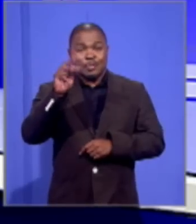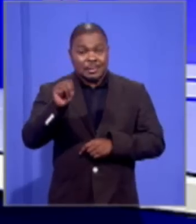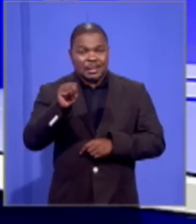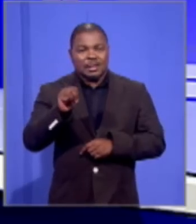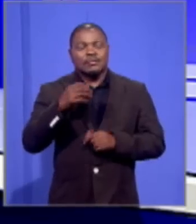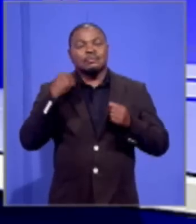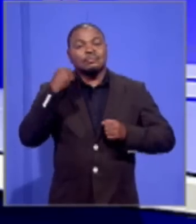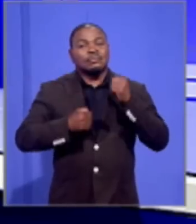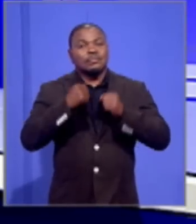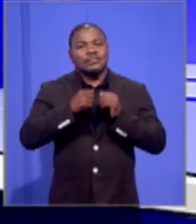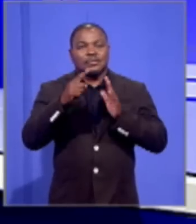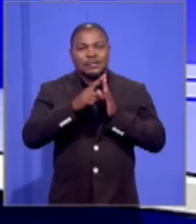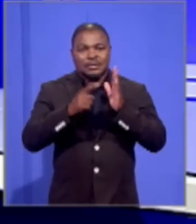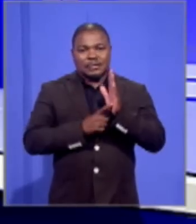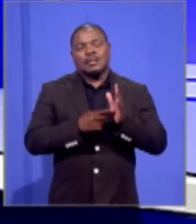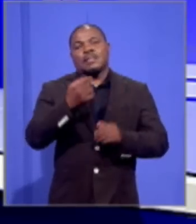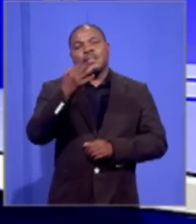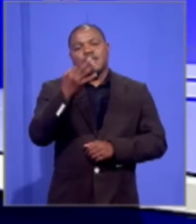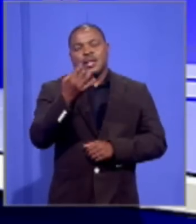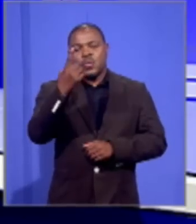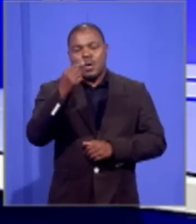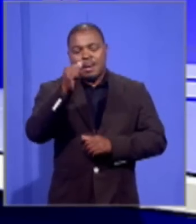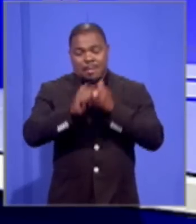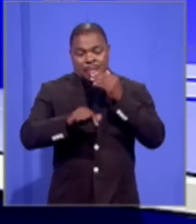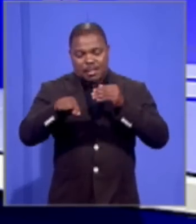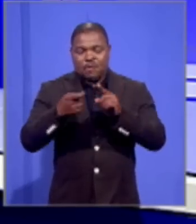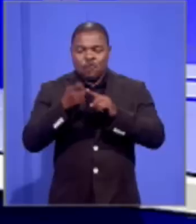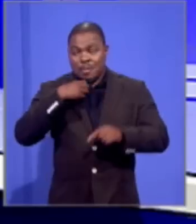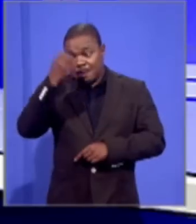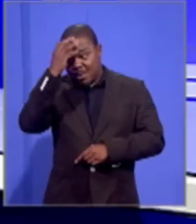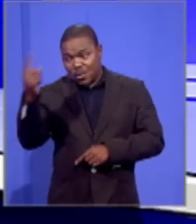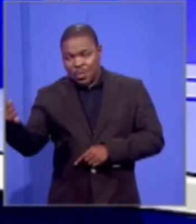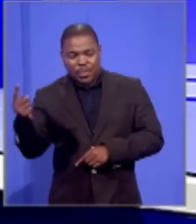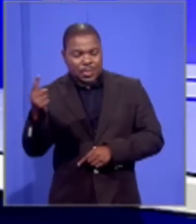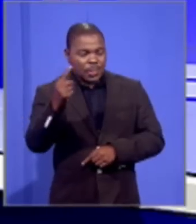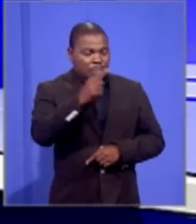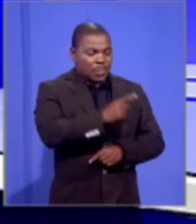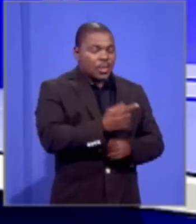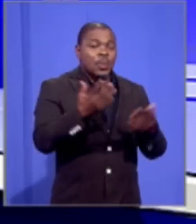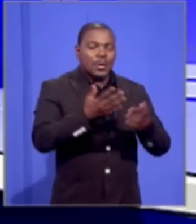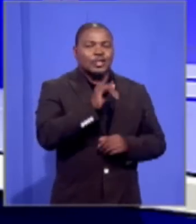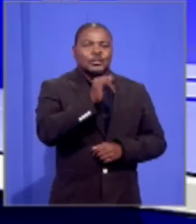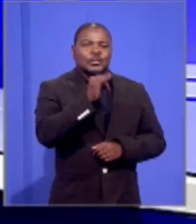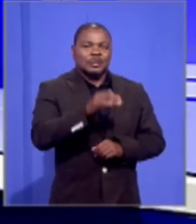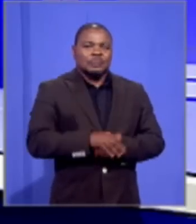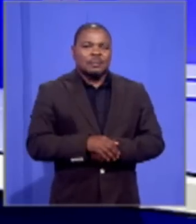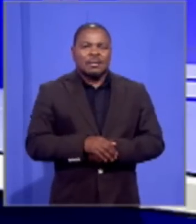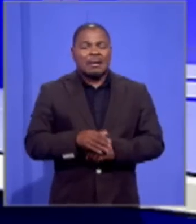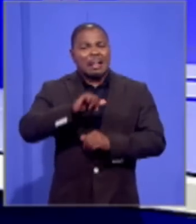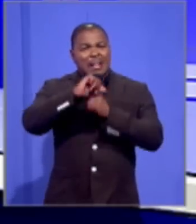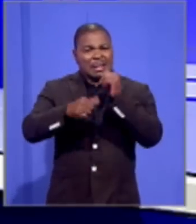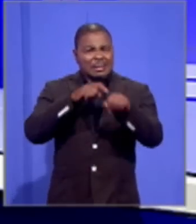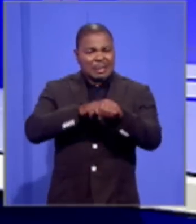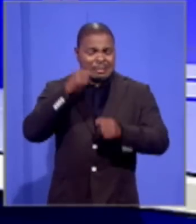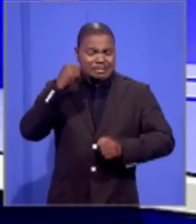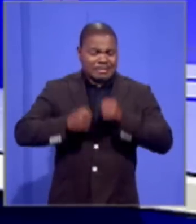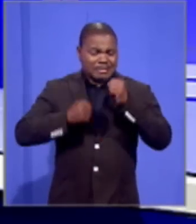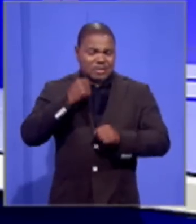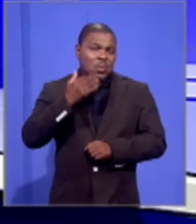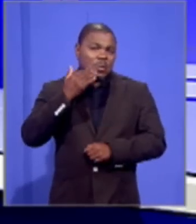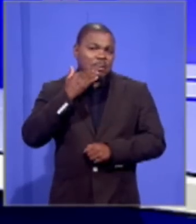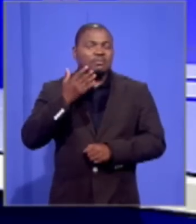kitingwa ka la 31 kgweding ye go tloga Pretoria go ya Johannesburg. Lebelo la mafelelo la City to City le